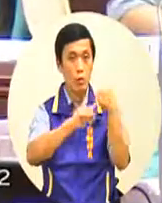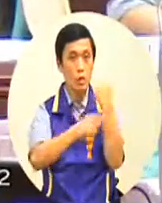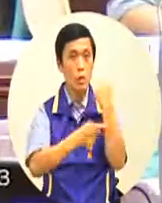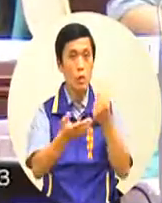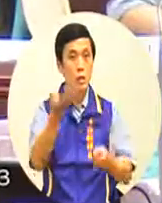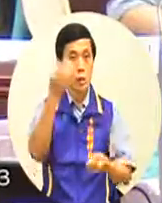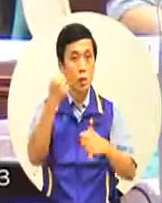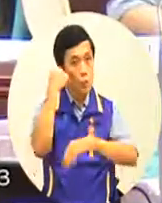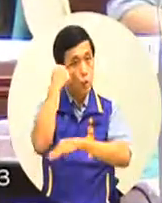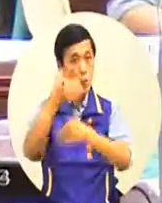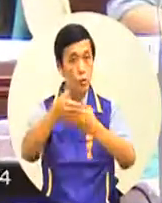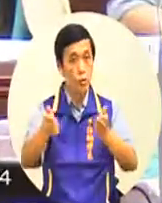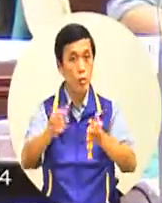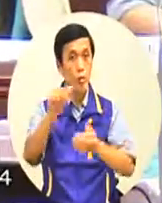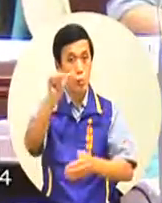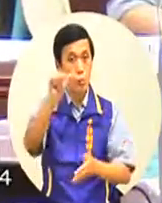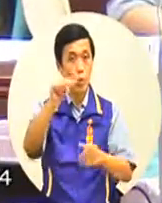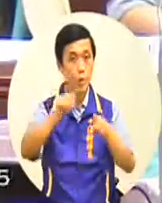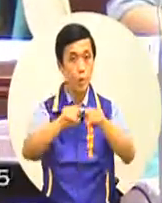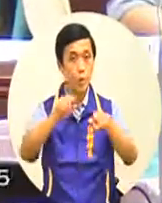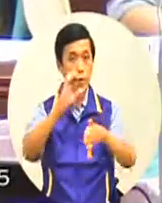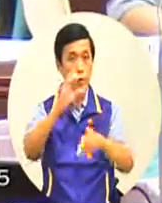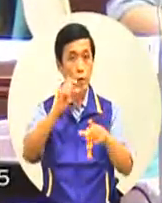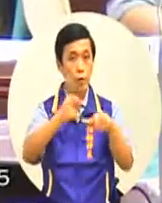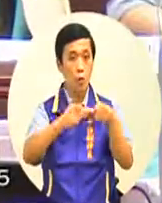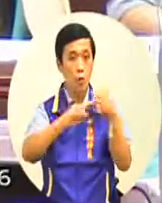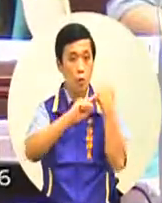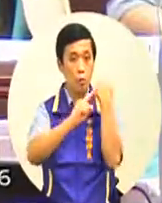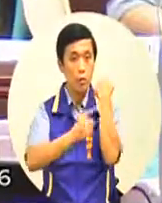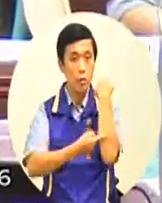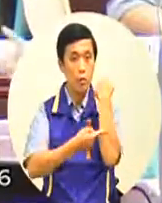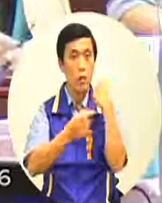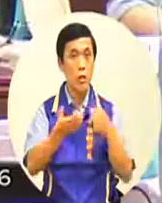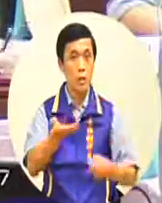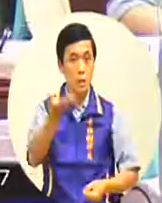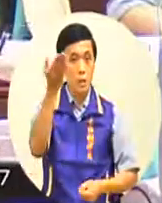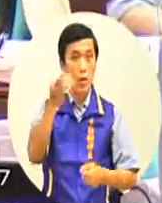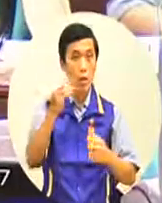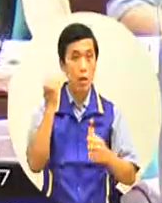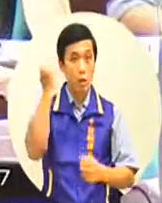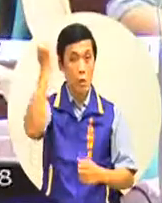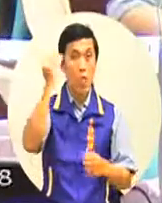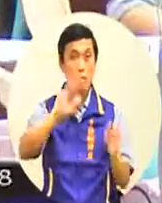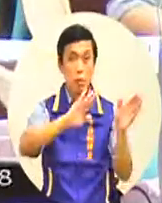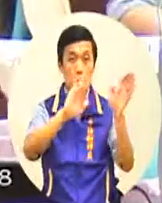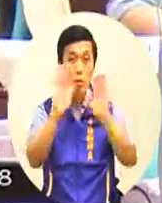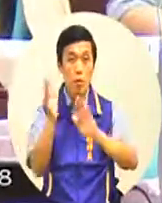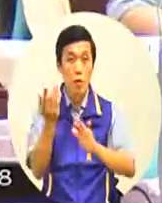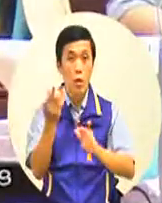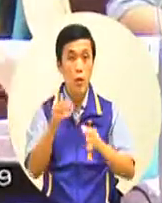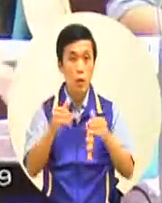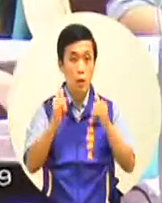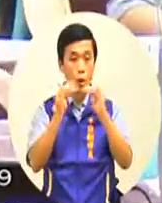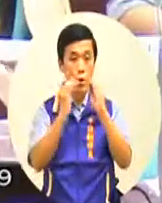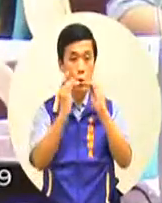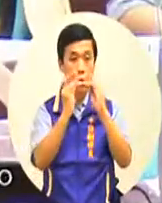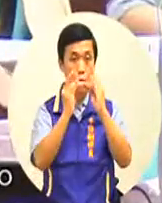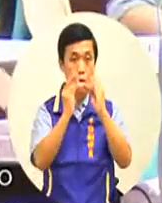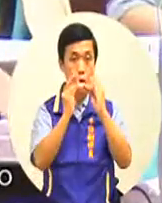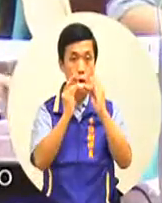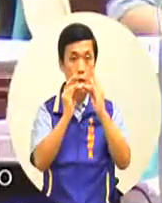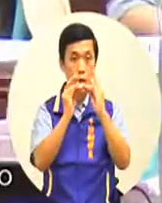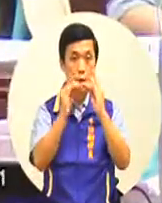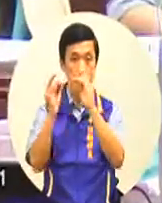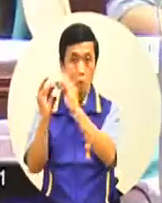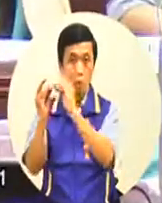每个人要有5平方公尺以上。那高度的部分， 床边跟那个床临床的